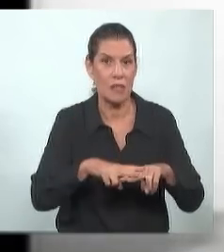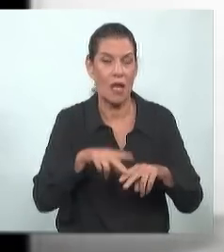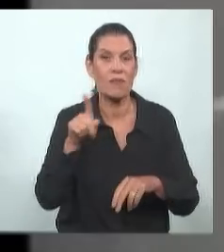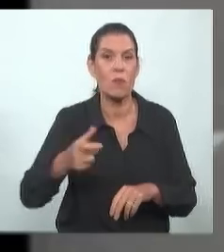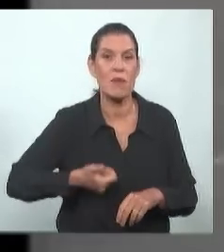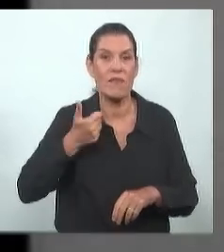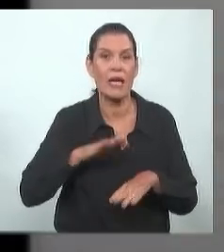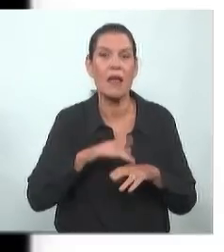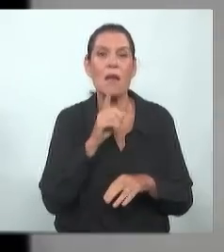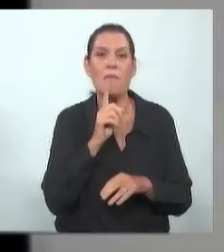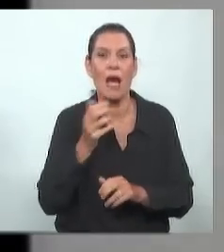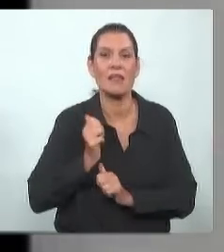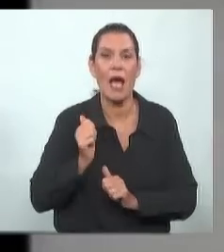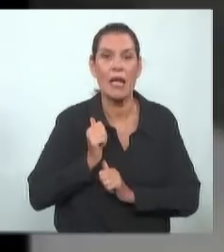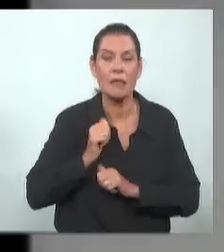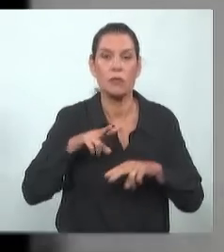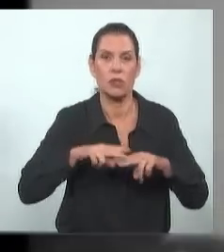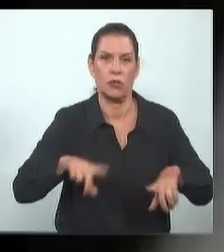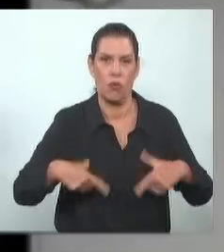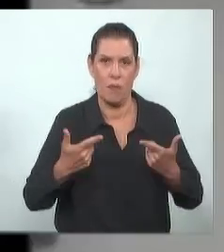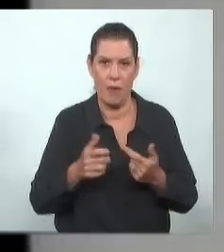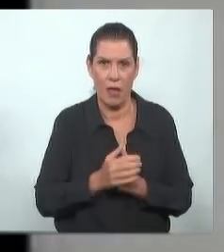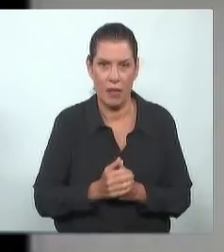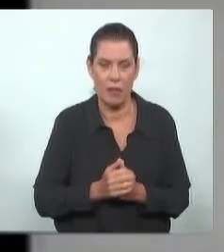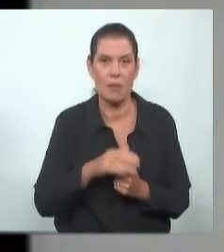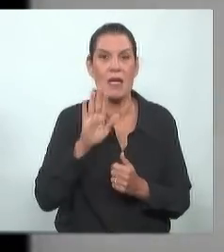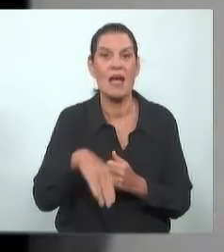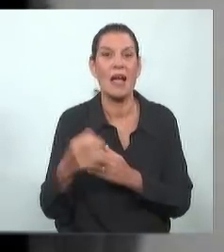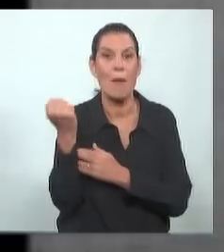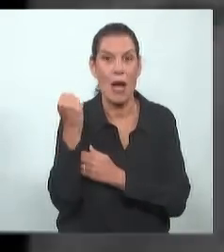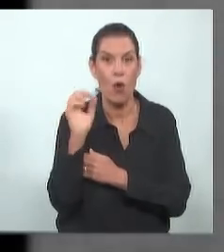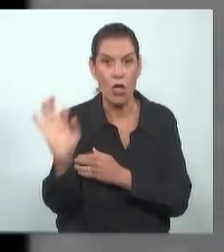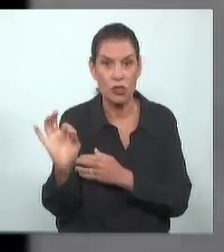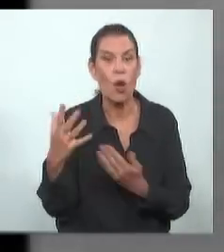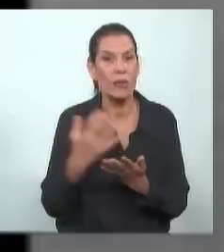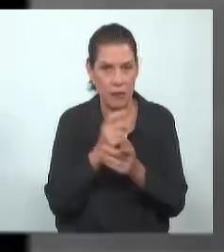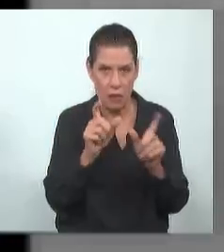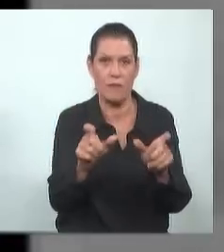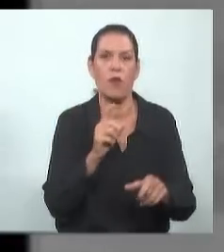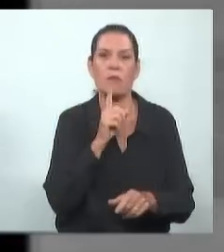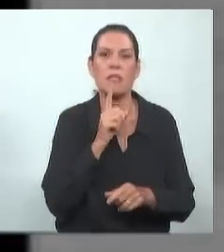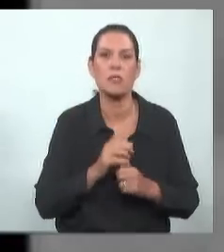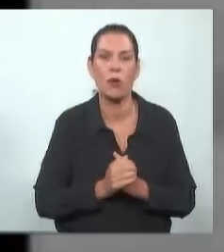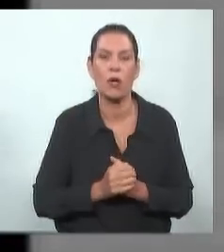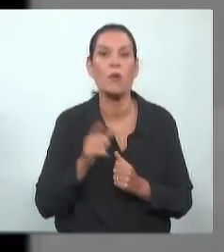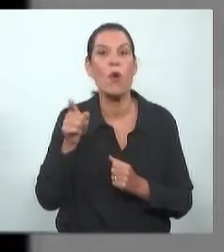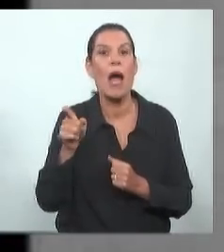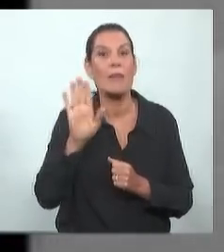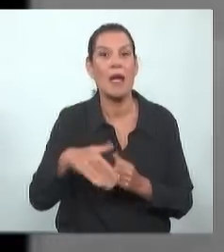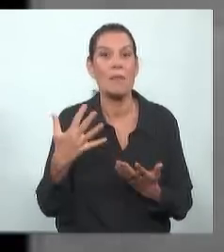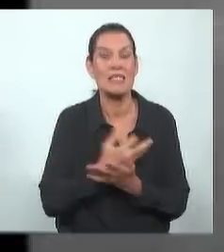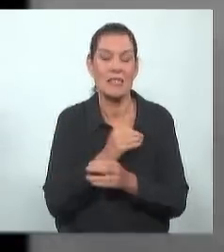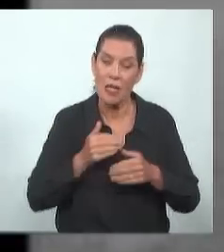שנשארו בחיים. לא רק שהכוח שבפיקודו מצליח לבלום את הסורים, הוא גם מצליח להדוף אותם חזרה עד